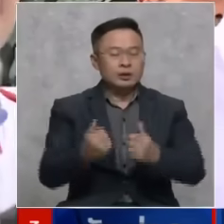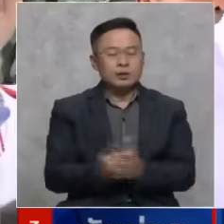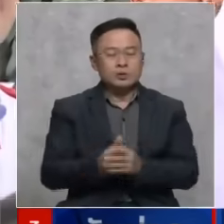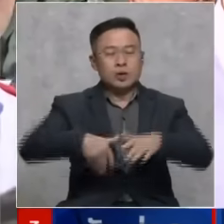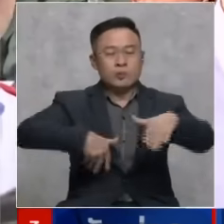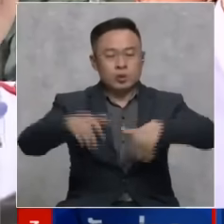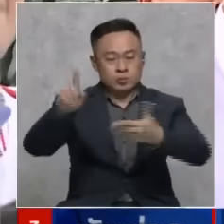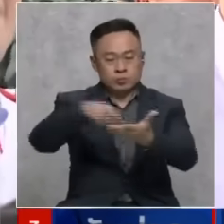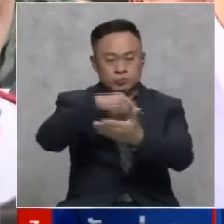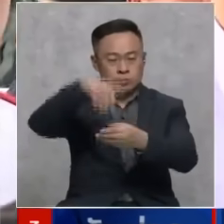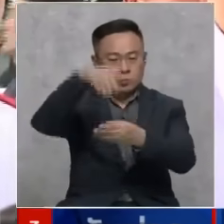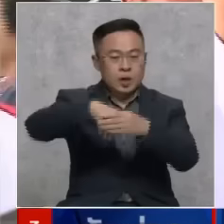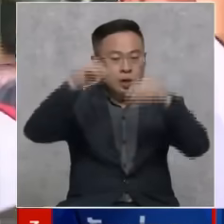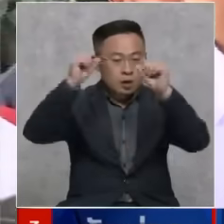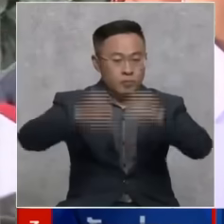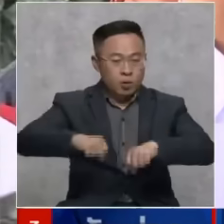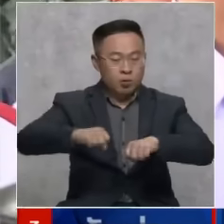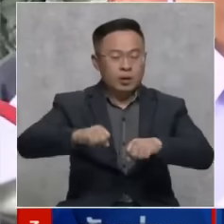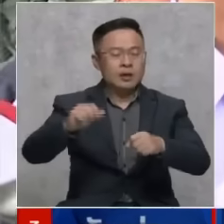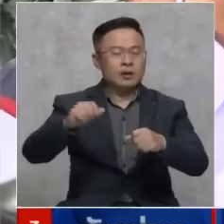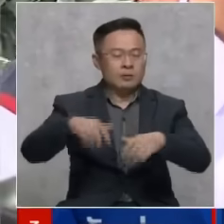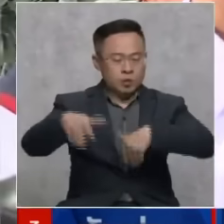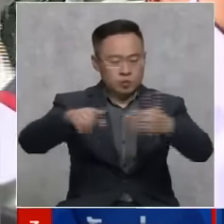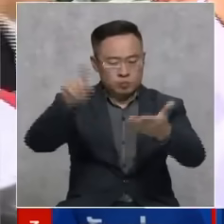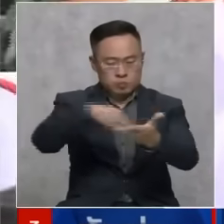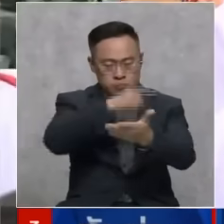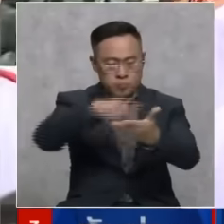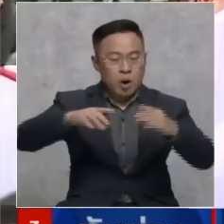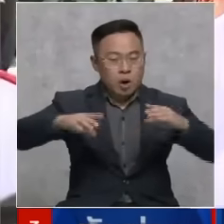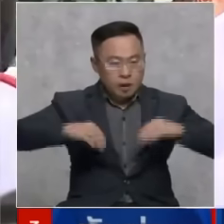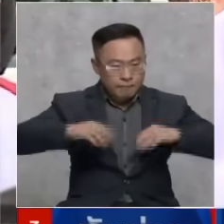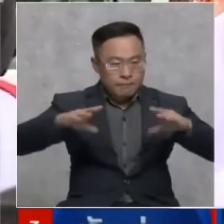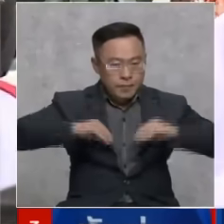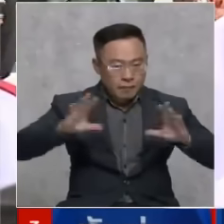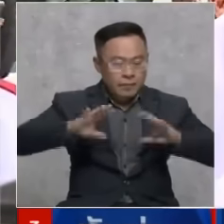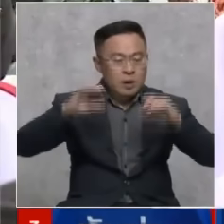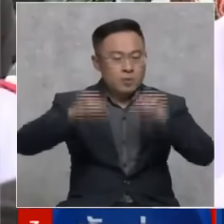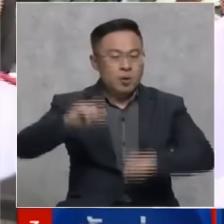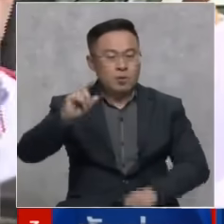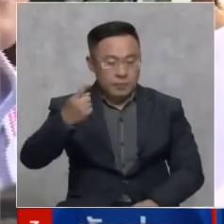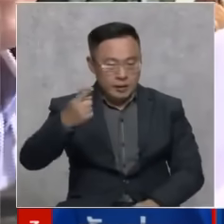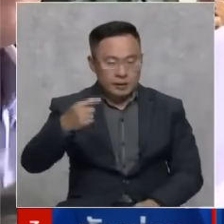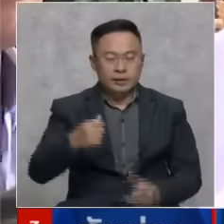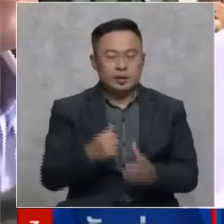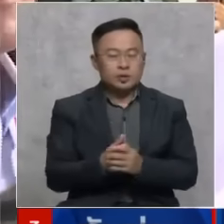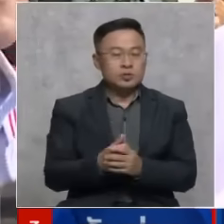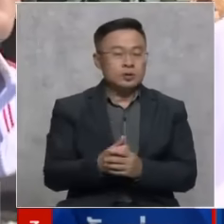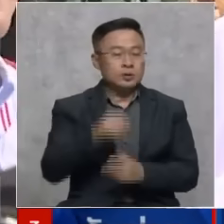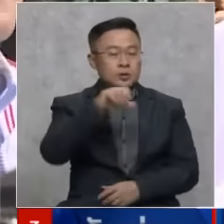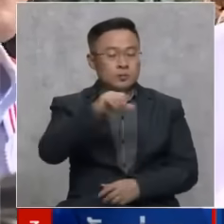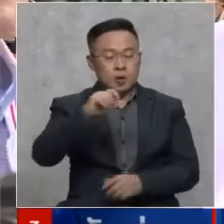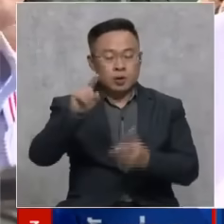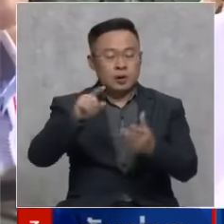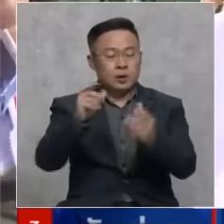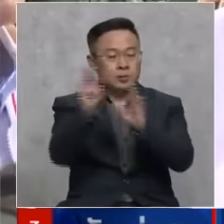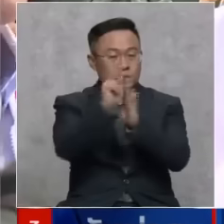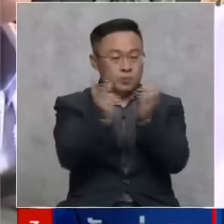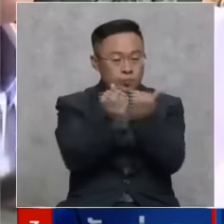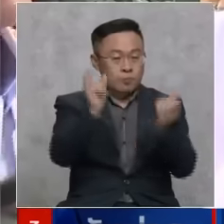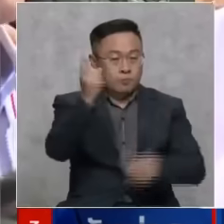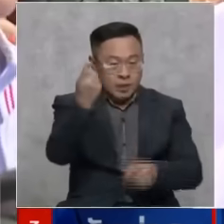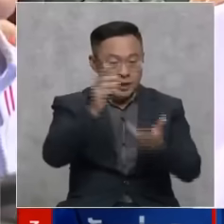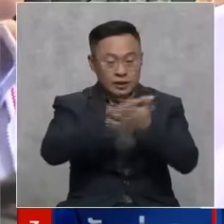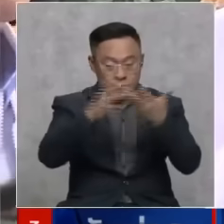นำมาใช้คุณหมอบอกด้วยคุณผู้ชมส่วนจะมีการยุบสภาหรือไม่ยุบสภาเนี่ยต้องไปดูบริบทที่เกี่ยวข้องแล้วต้องดู